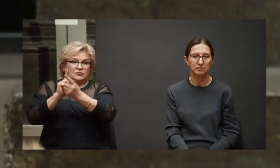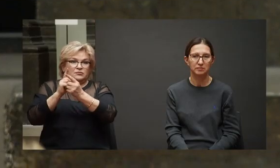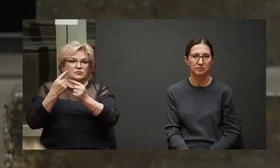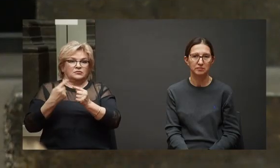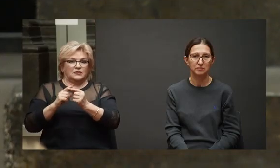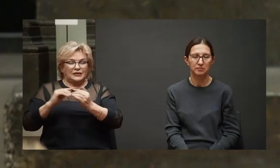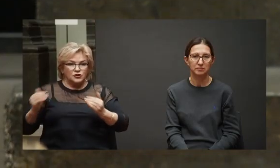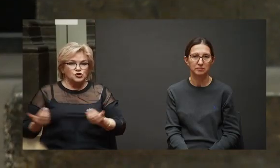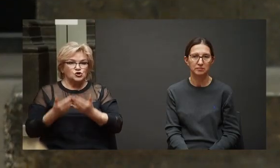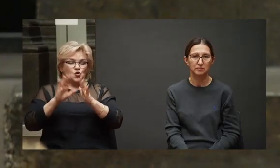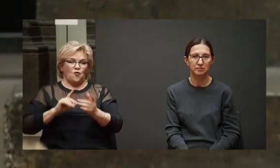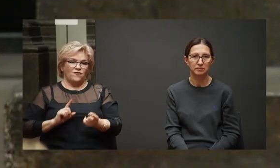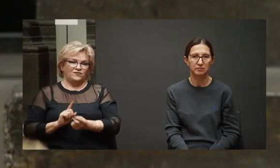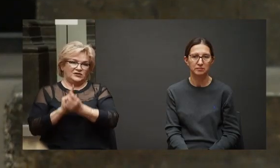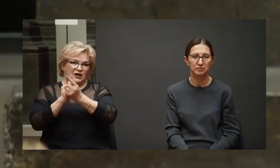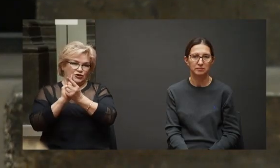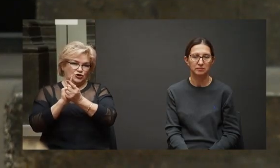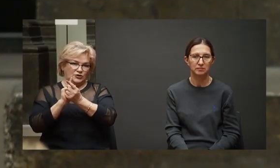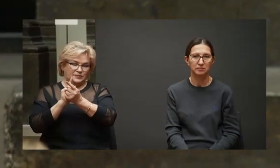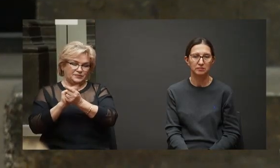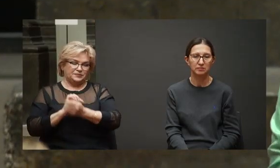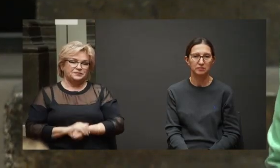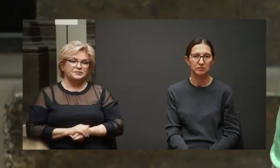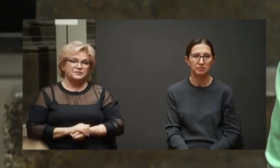снова встречей?